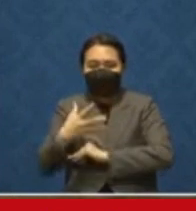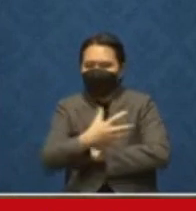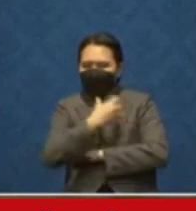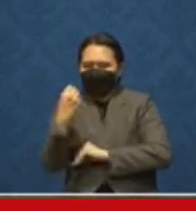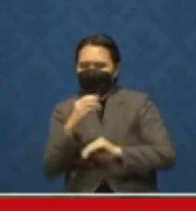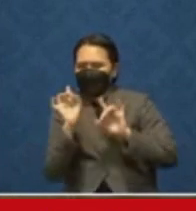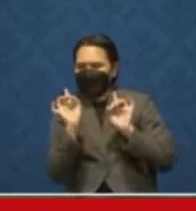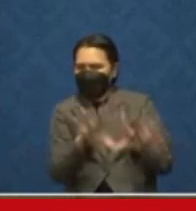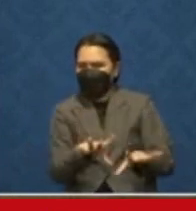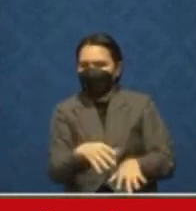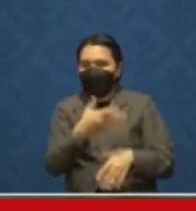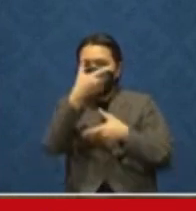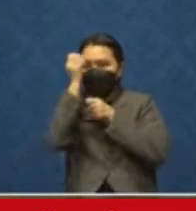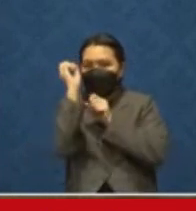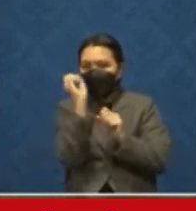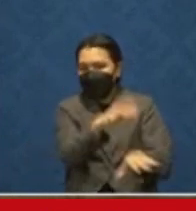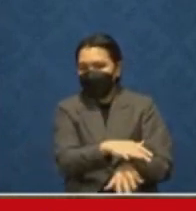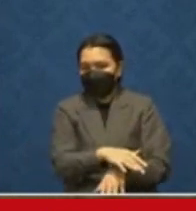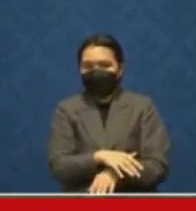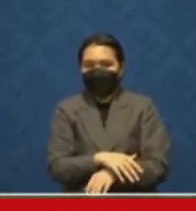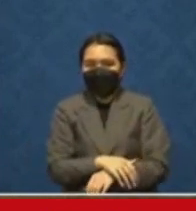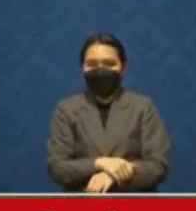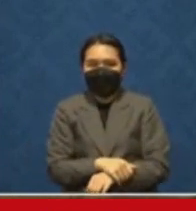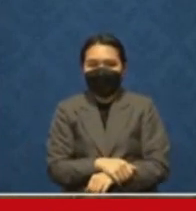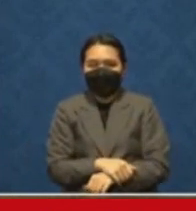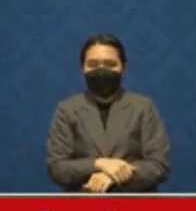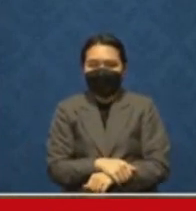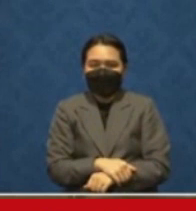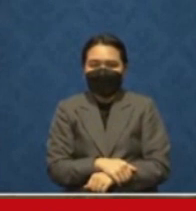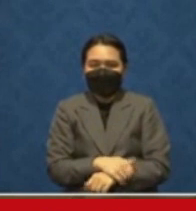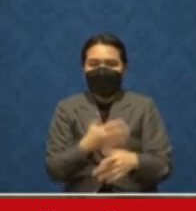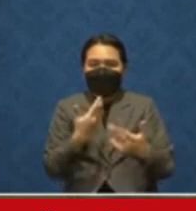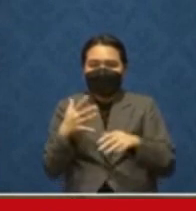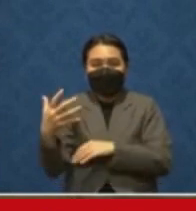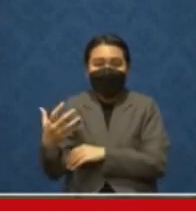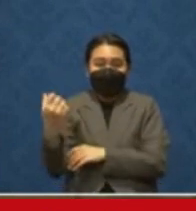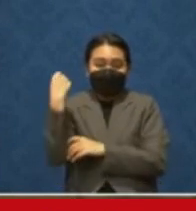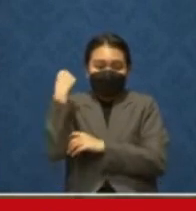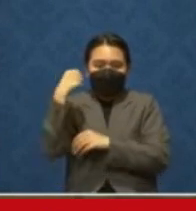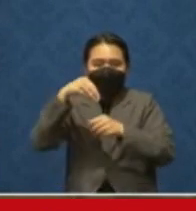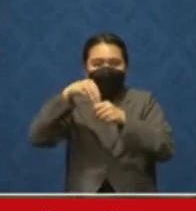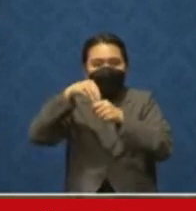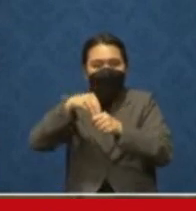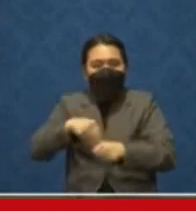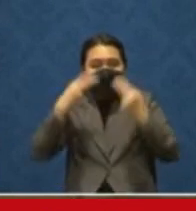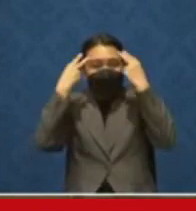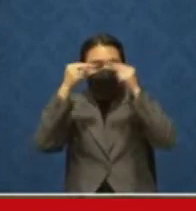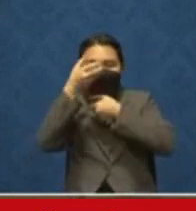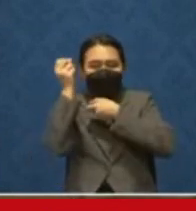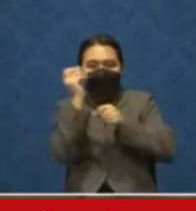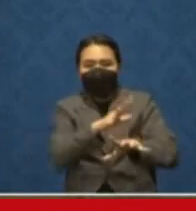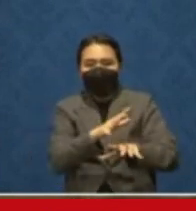ไม่เปลี่ยนติดตั้งแต่วันแรกที่ยึดอำนาจก็บอกว่ารังเกียจการเมือง